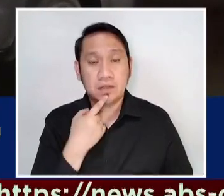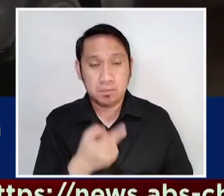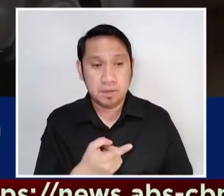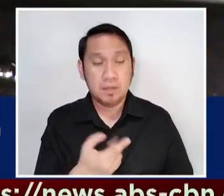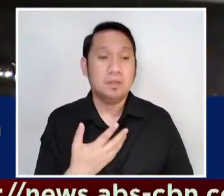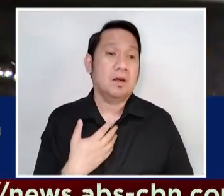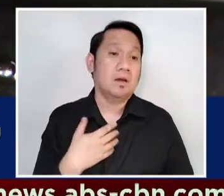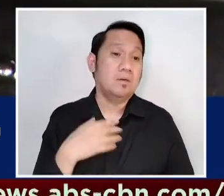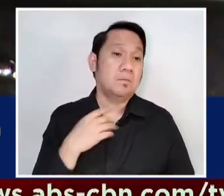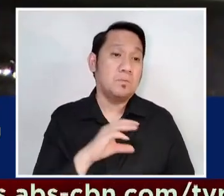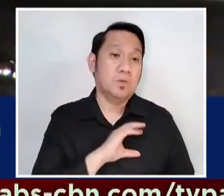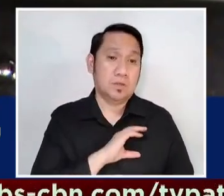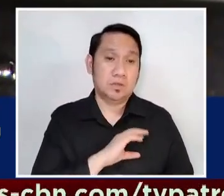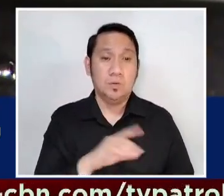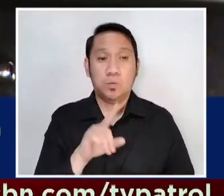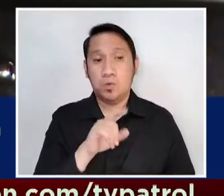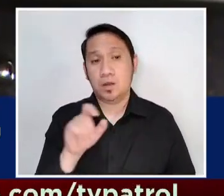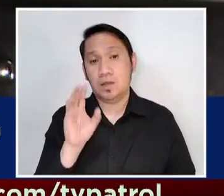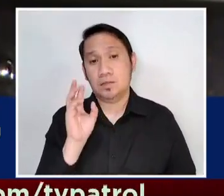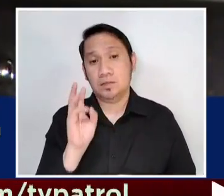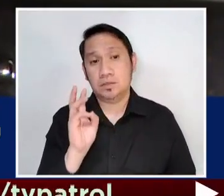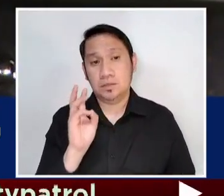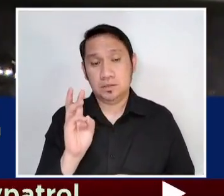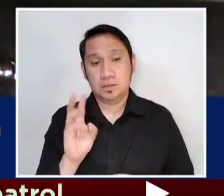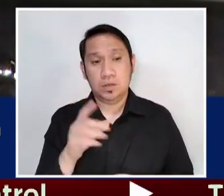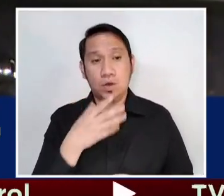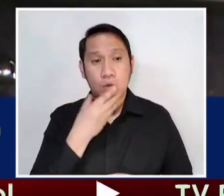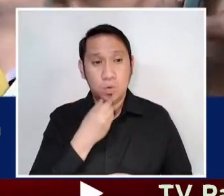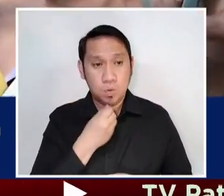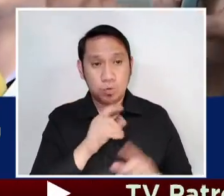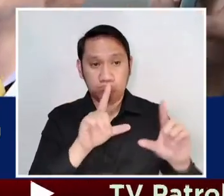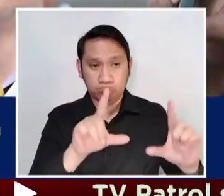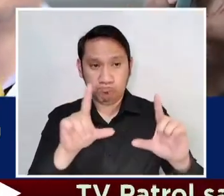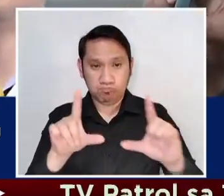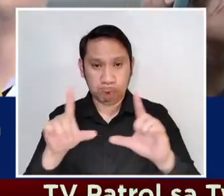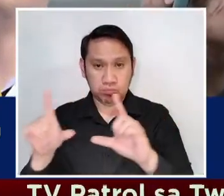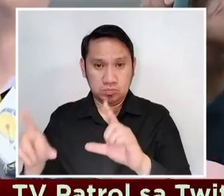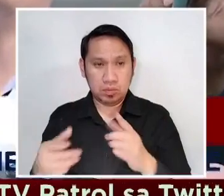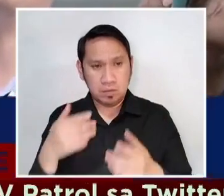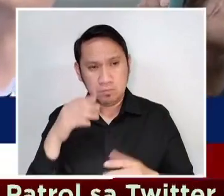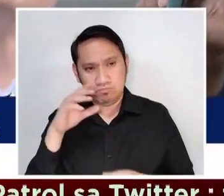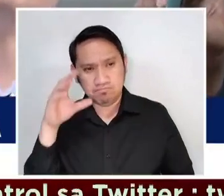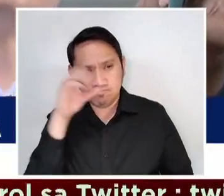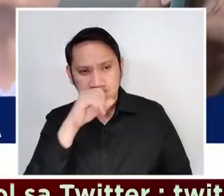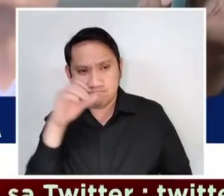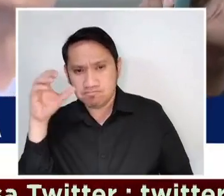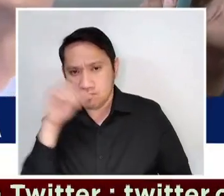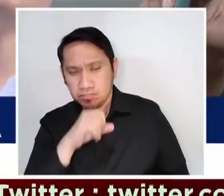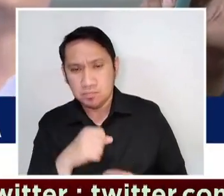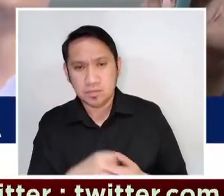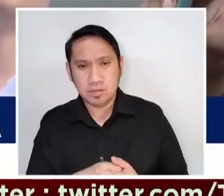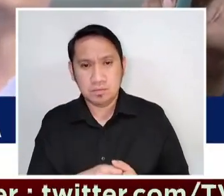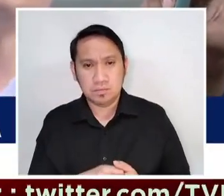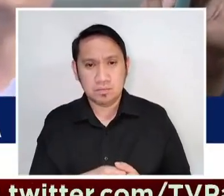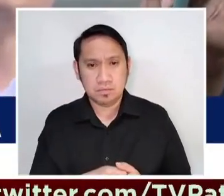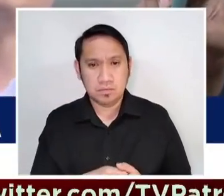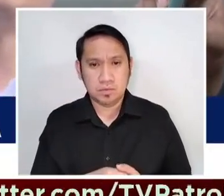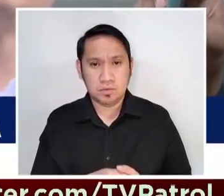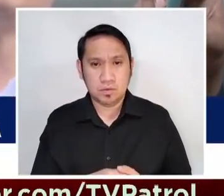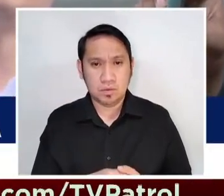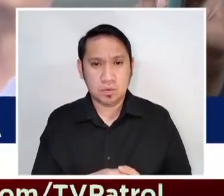nasa 160 ang bilang ng persons of interest. Well, it's a person of interest. Definitely it's a person of